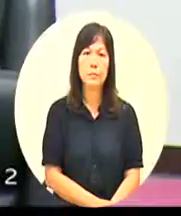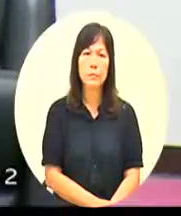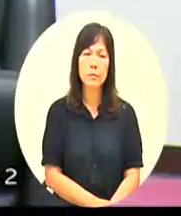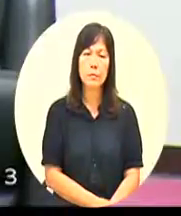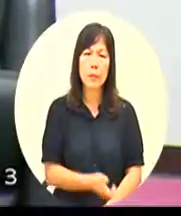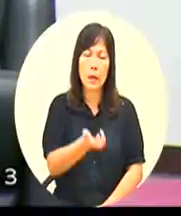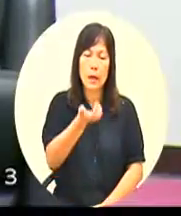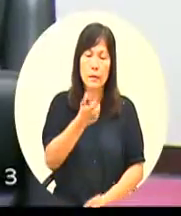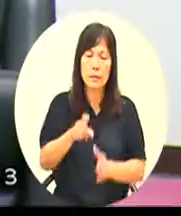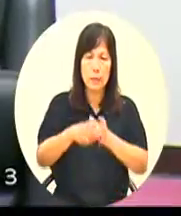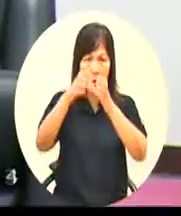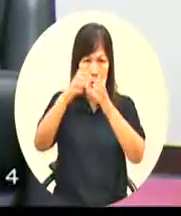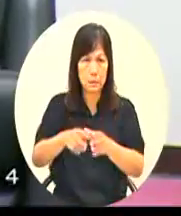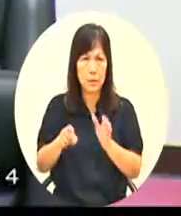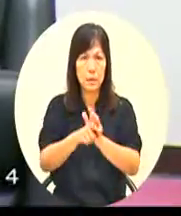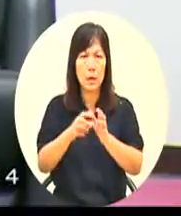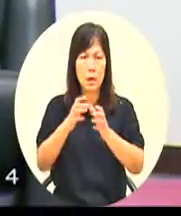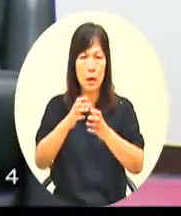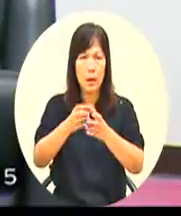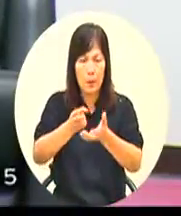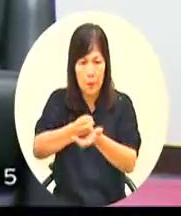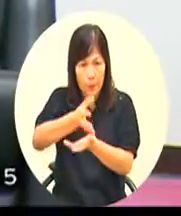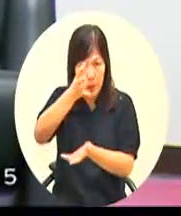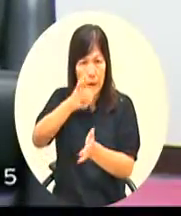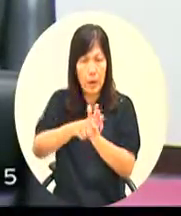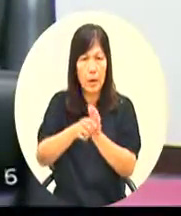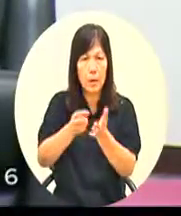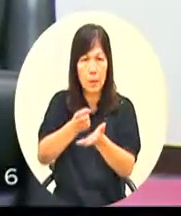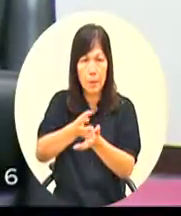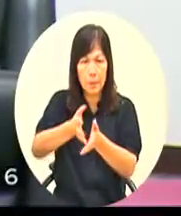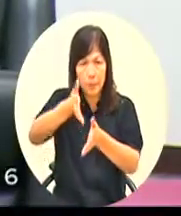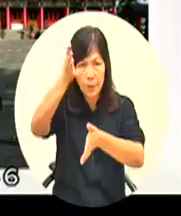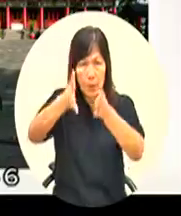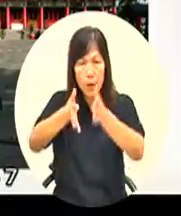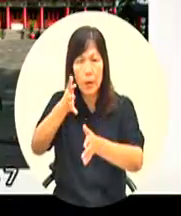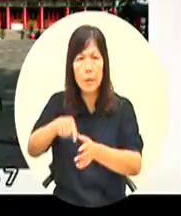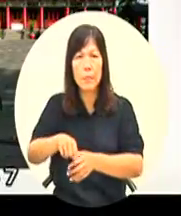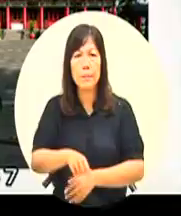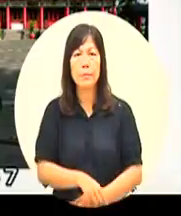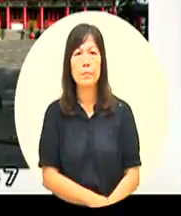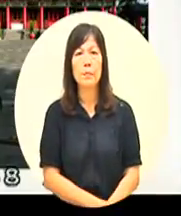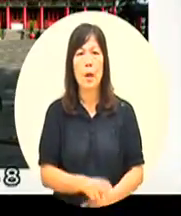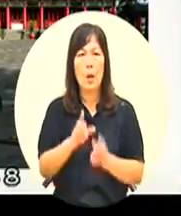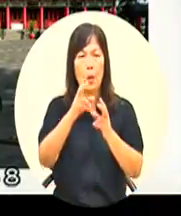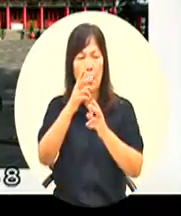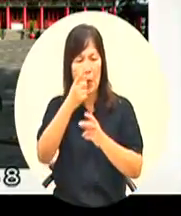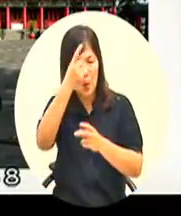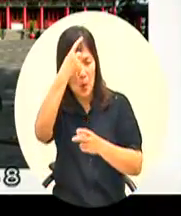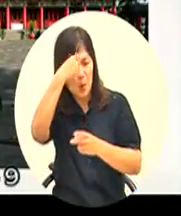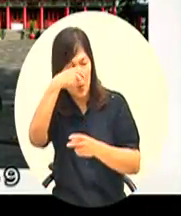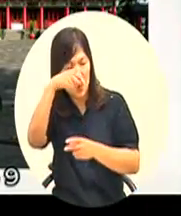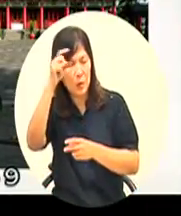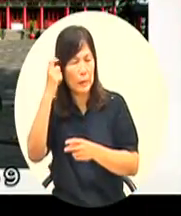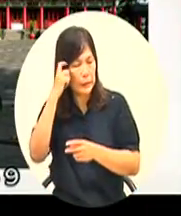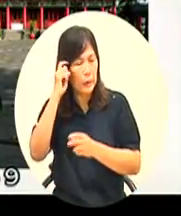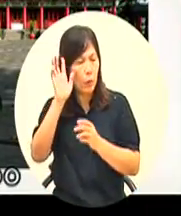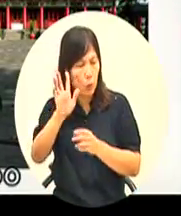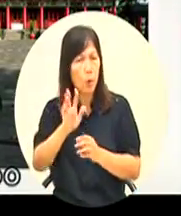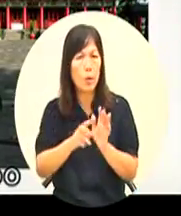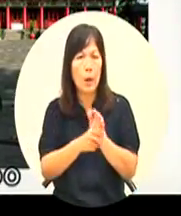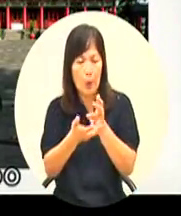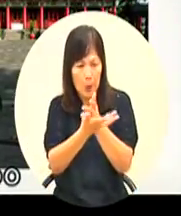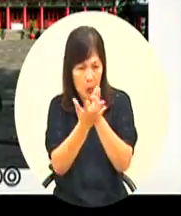前我们盖的这个建筑。我们看到孔庙的建筑非常的一个古色古香的一个艺